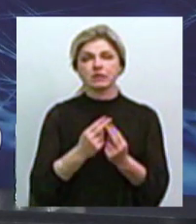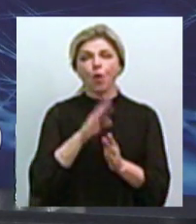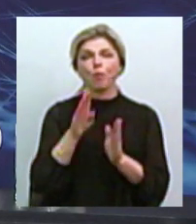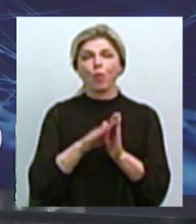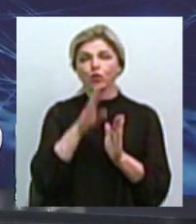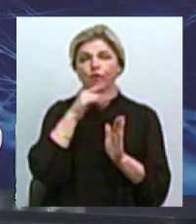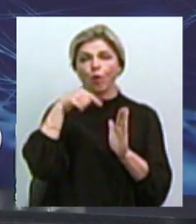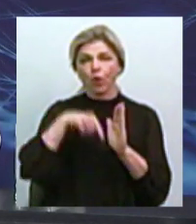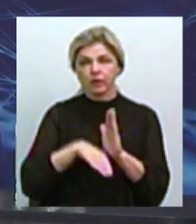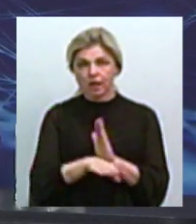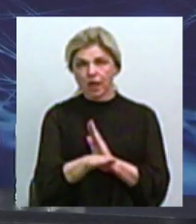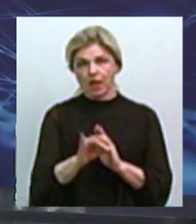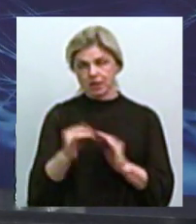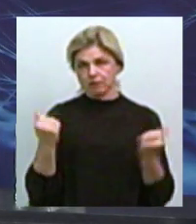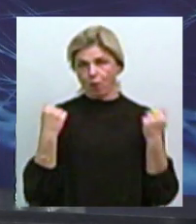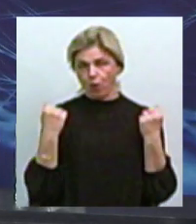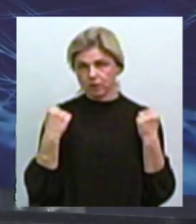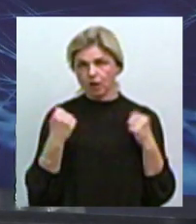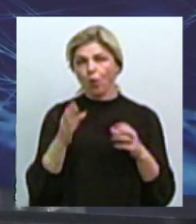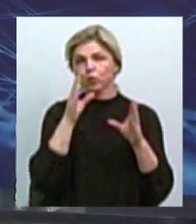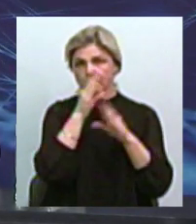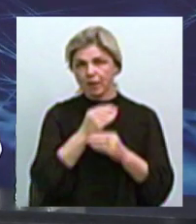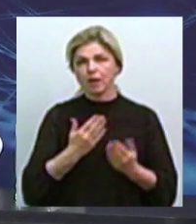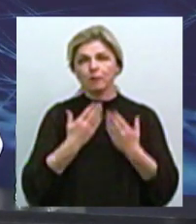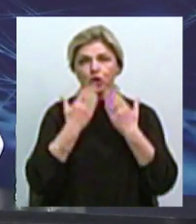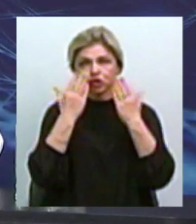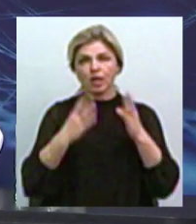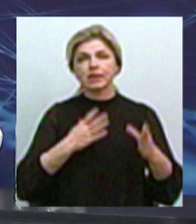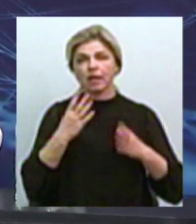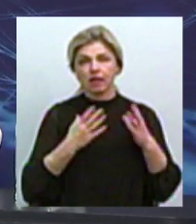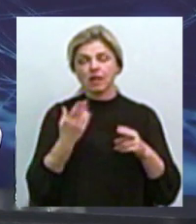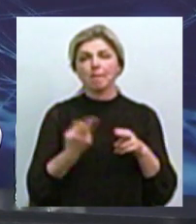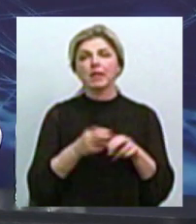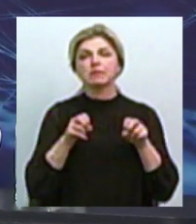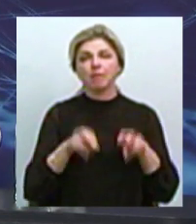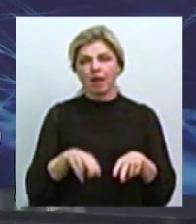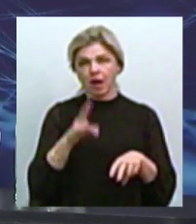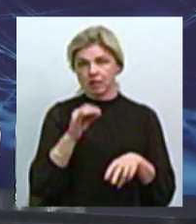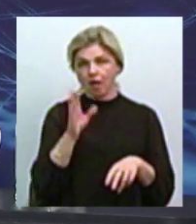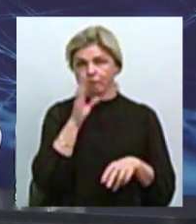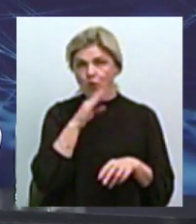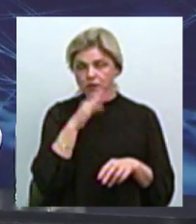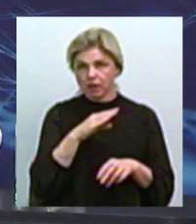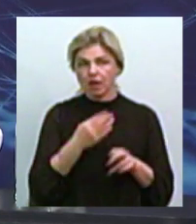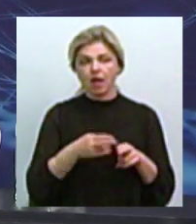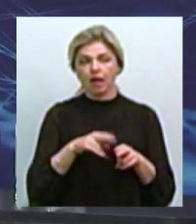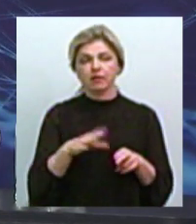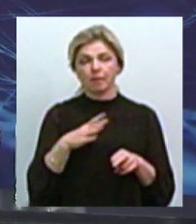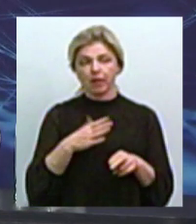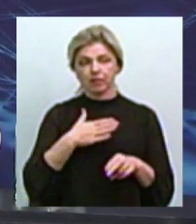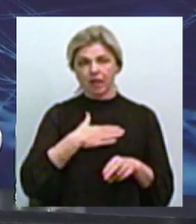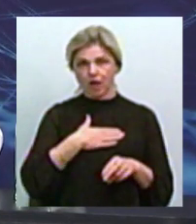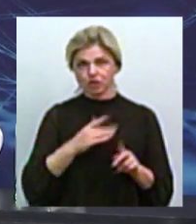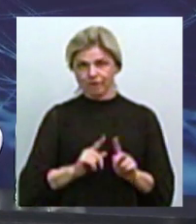и спорта, которые успели прочитать тренинги БСПЭКа на воде И ну, это была, опять-таки, наша